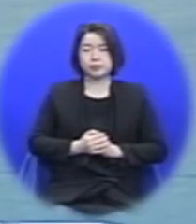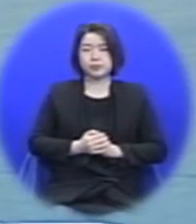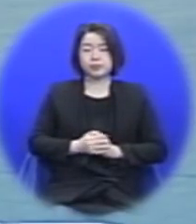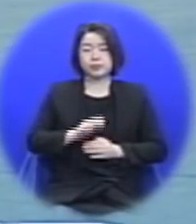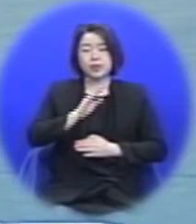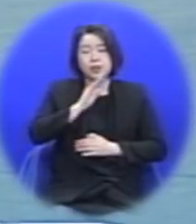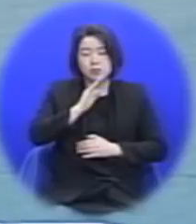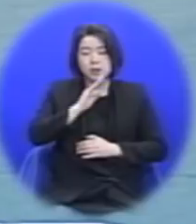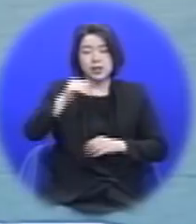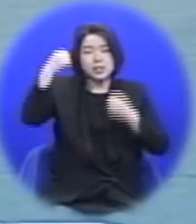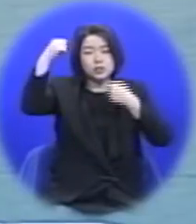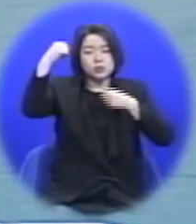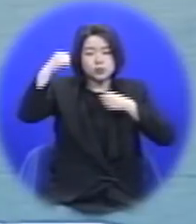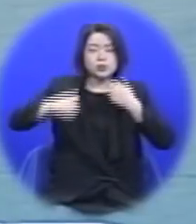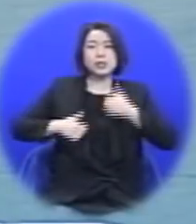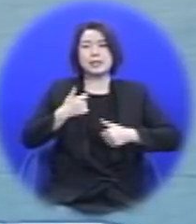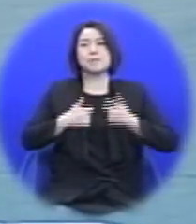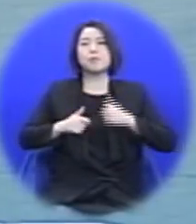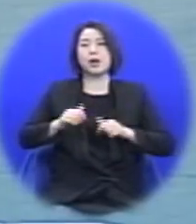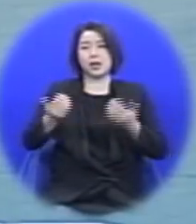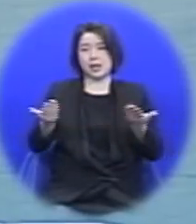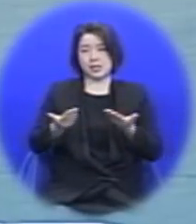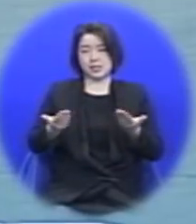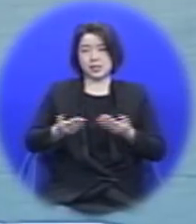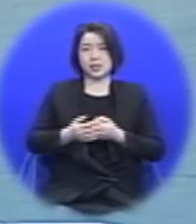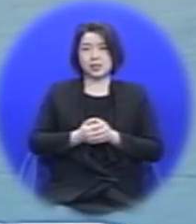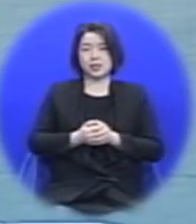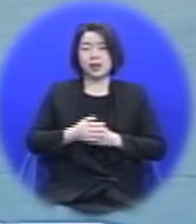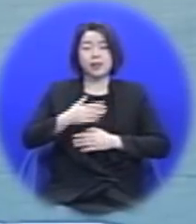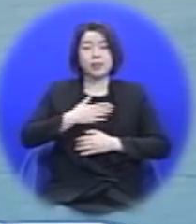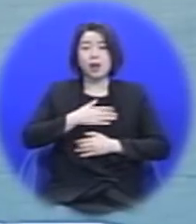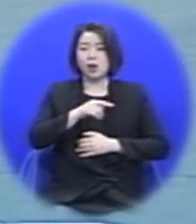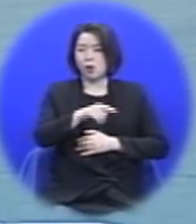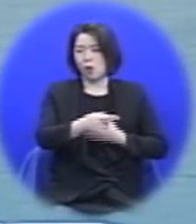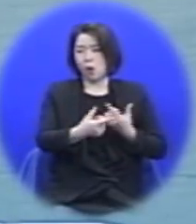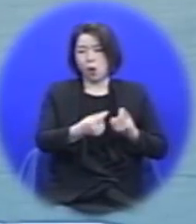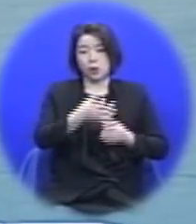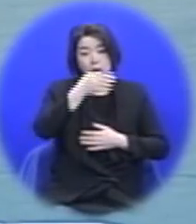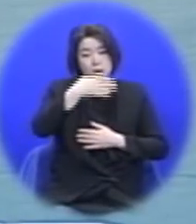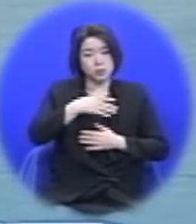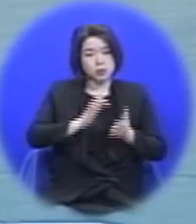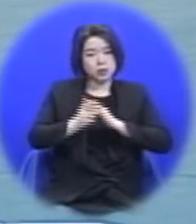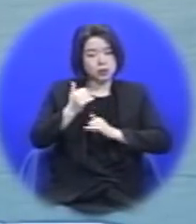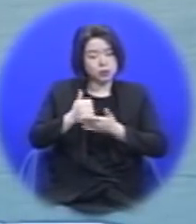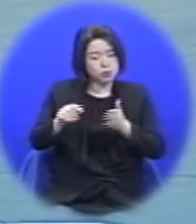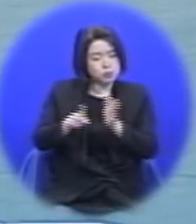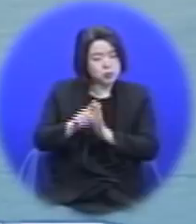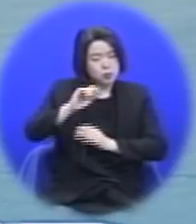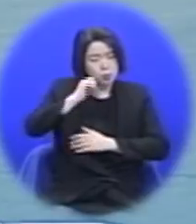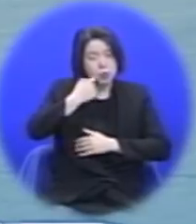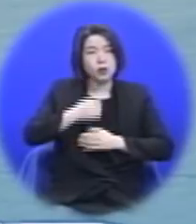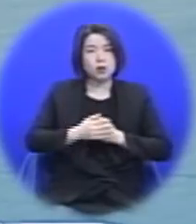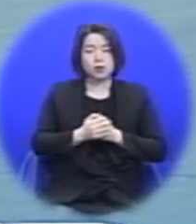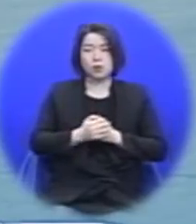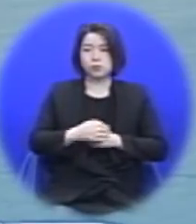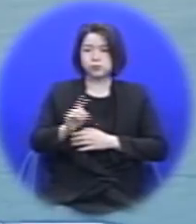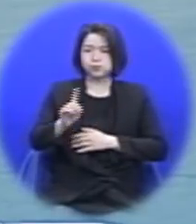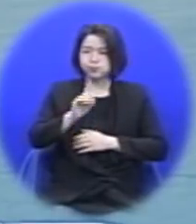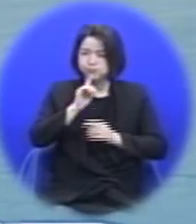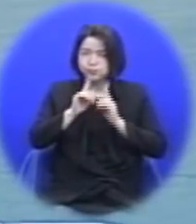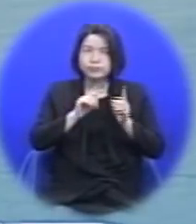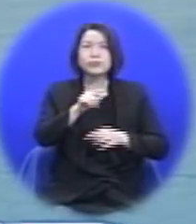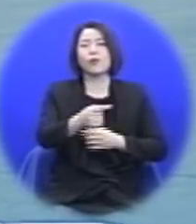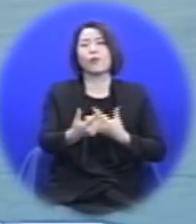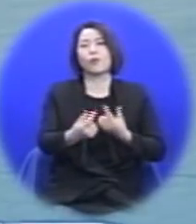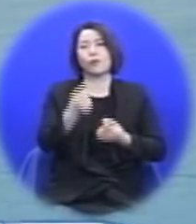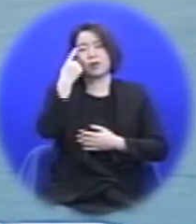정말 춤을 출 일이죠. 아우, 나는 그렇게까지 힘들게 예수 믿기 어려워. 무슨 말씀을 그렇게